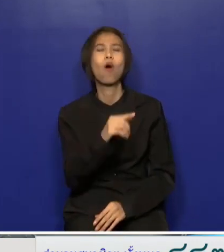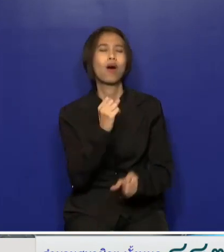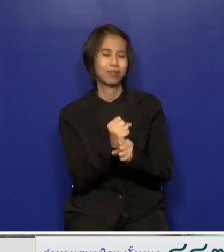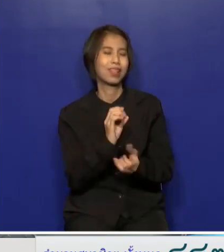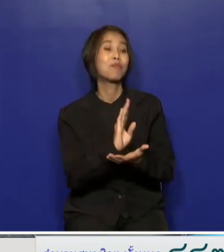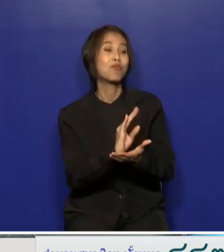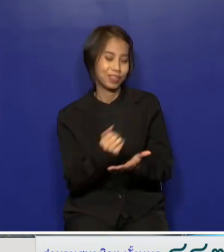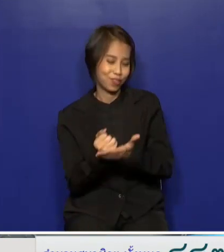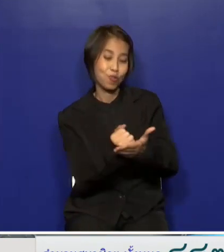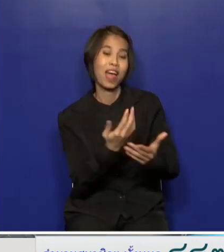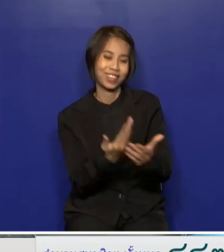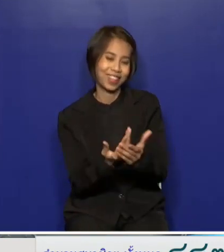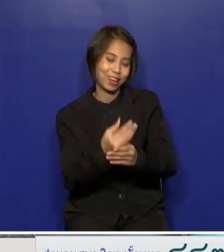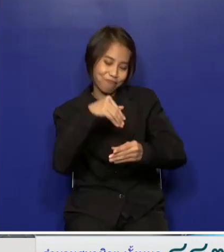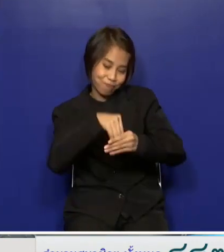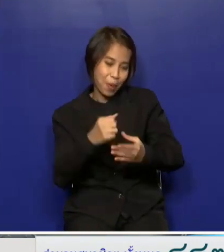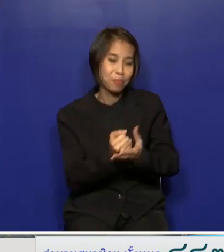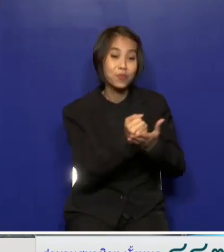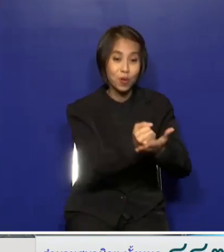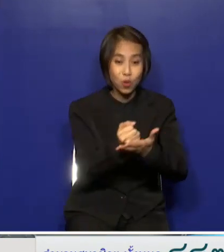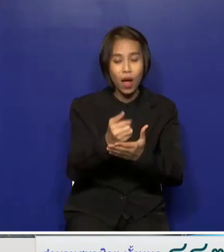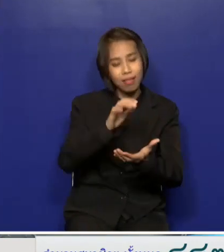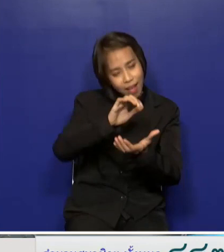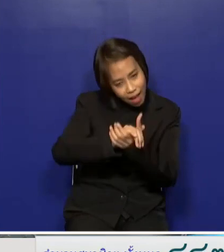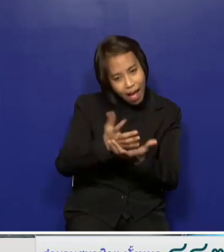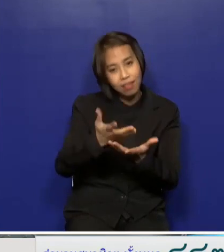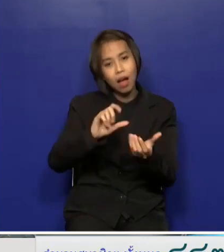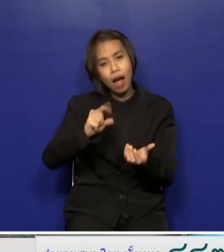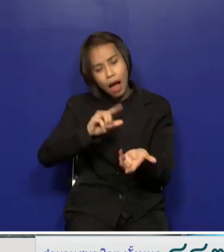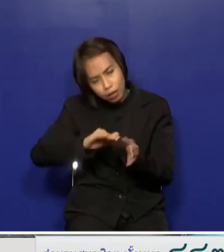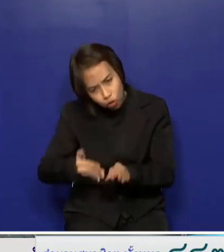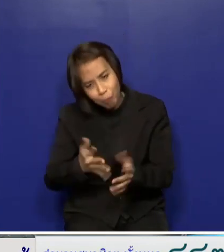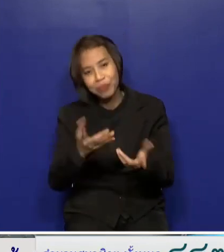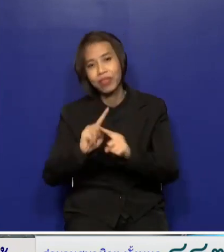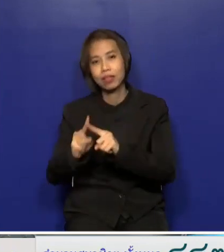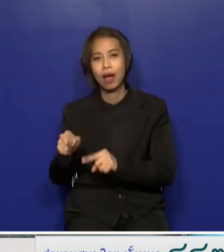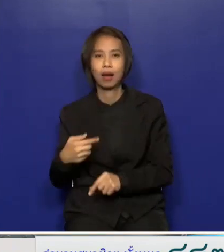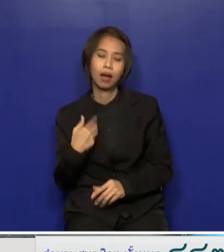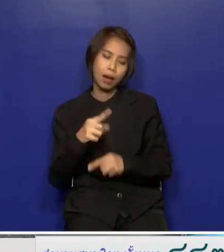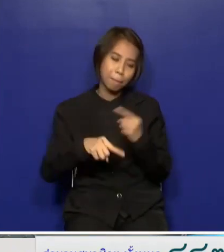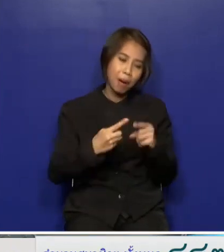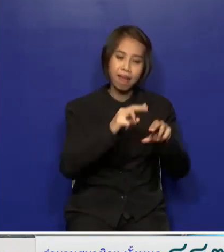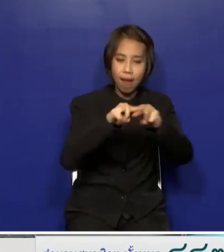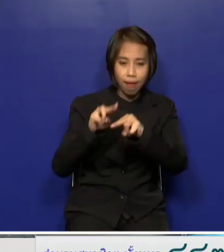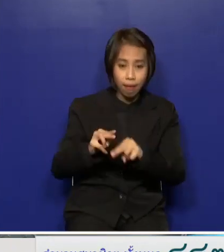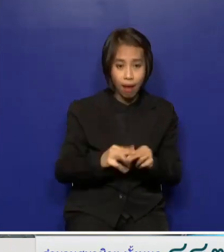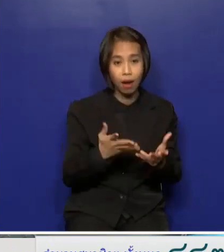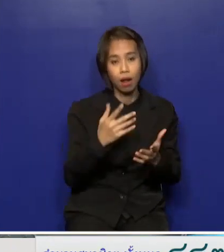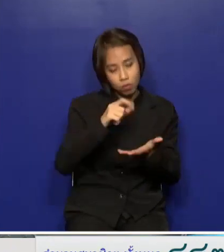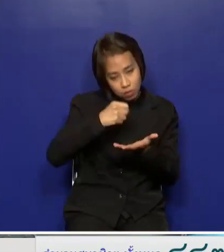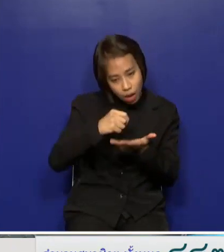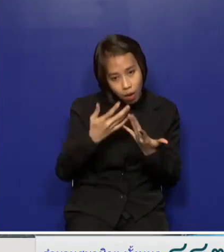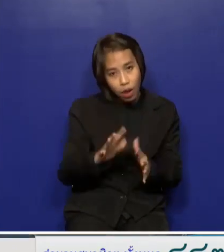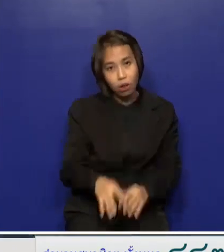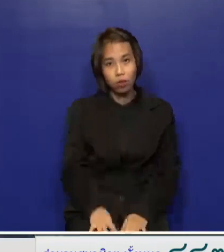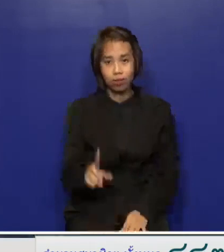สบานแต่ง งานบวด บางทีไป 5-6 คนไปแล้วก็นั่งกิทานกาแฟ ทานเข้าเสแล้ไม่ให